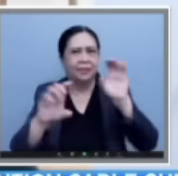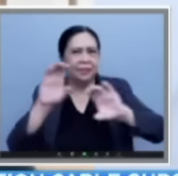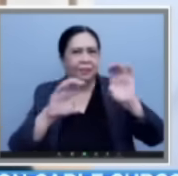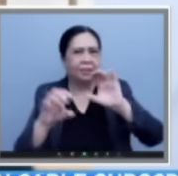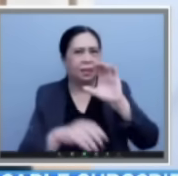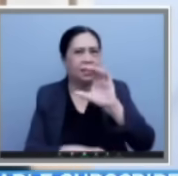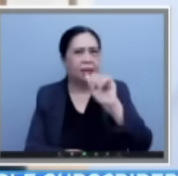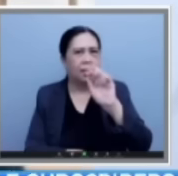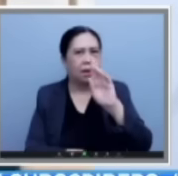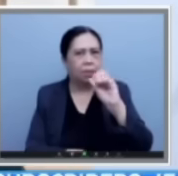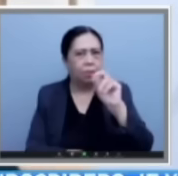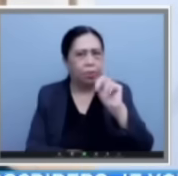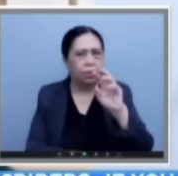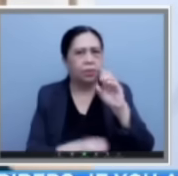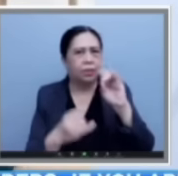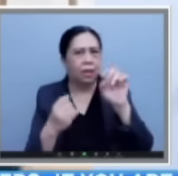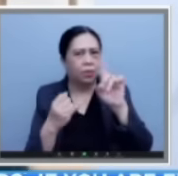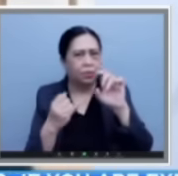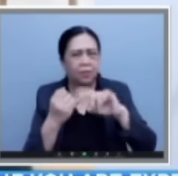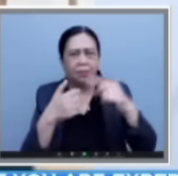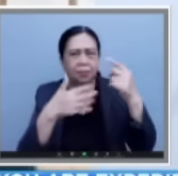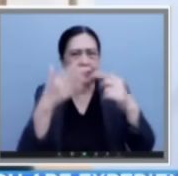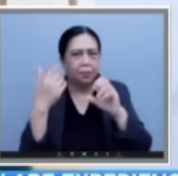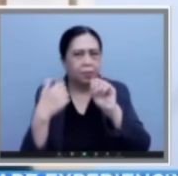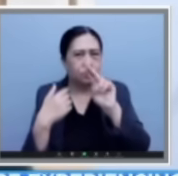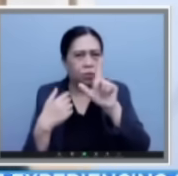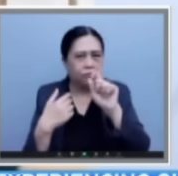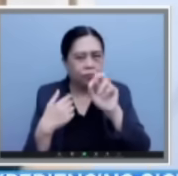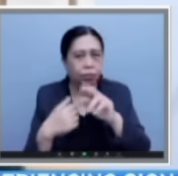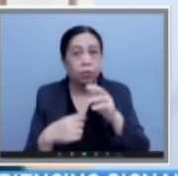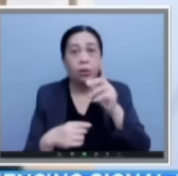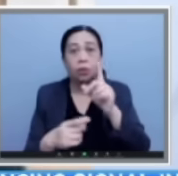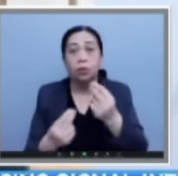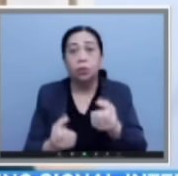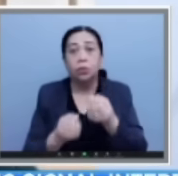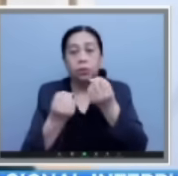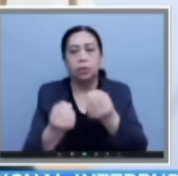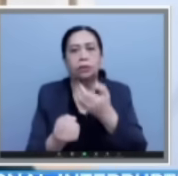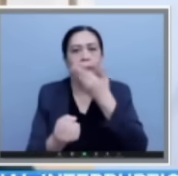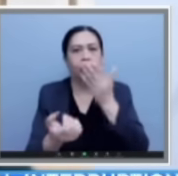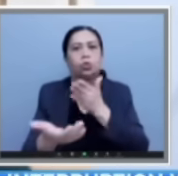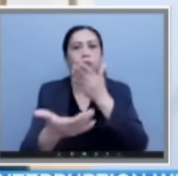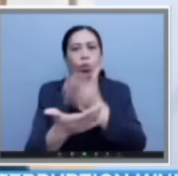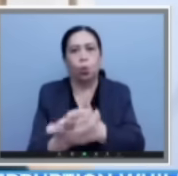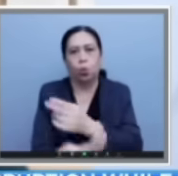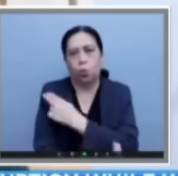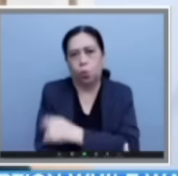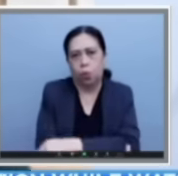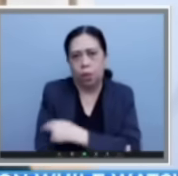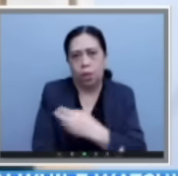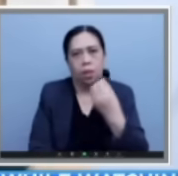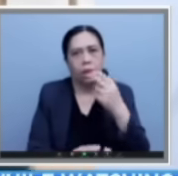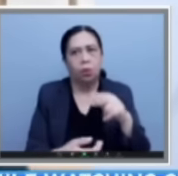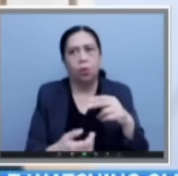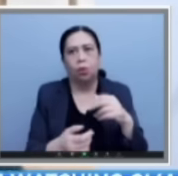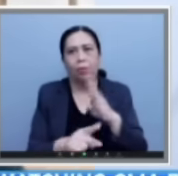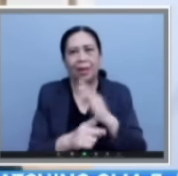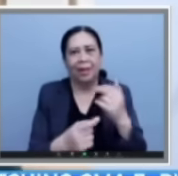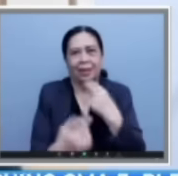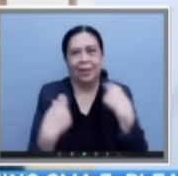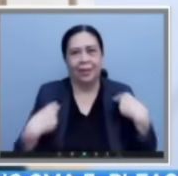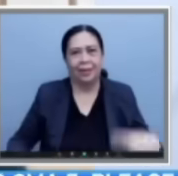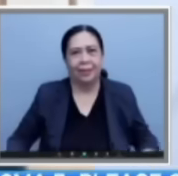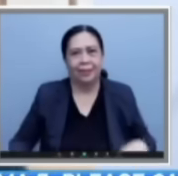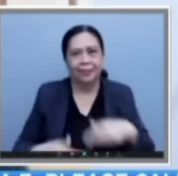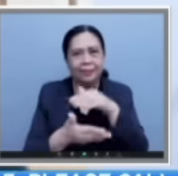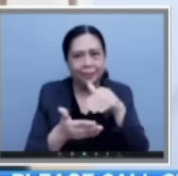pinakaimportante diyan ah pumunta ho kayo sa pinakamalapit na health facility para ho matulungan kayo at kung kailangan